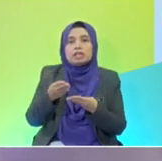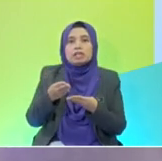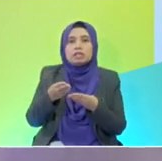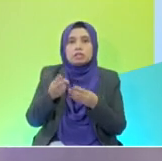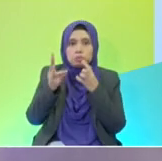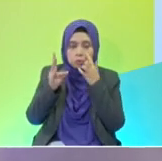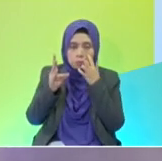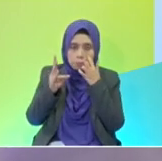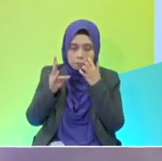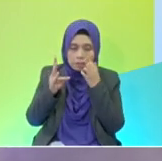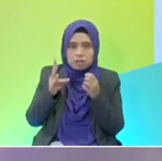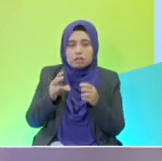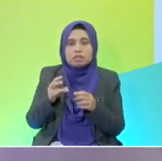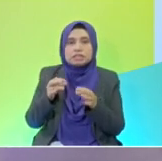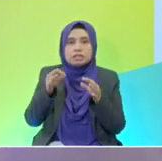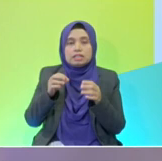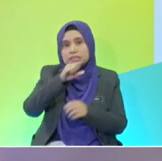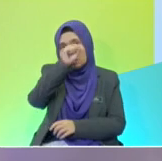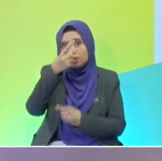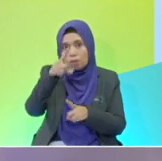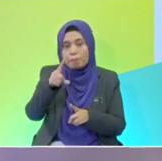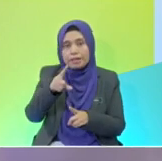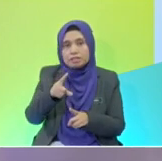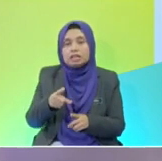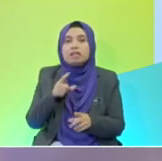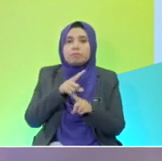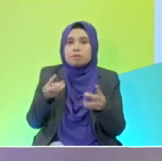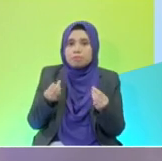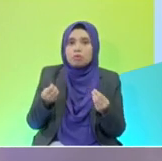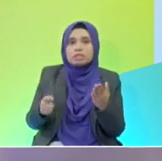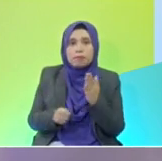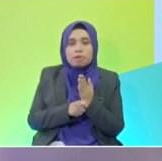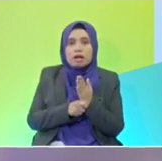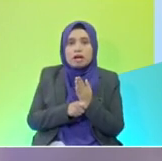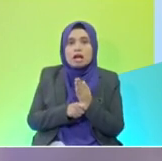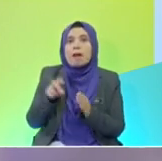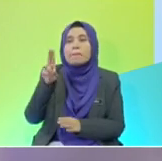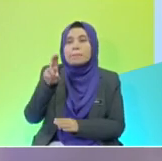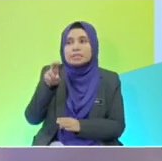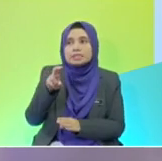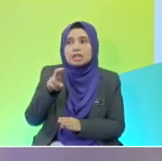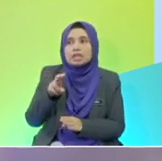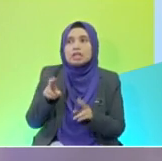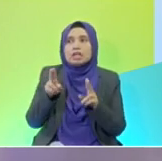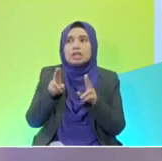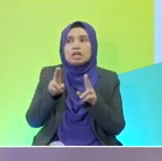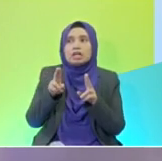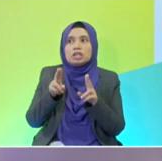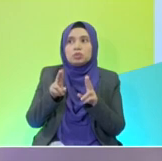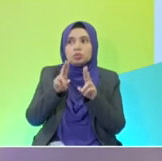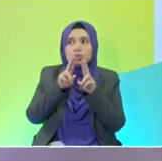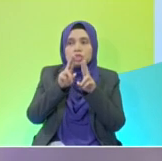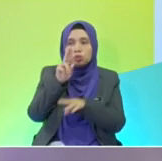sebenarnya belum habis lagi tapi saya tidak tambah lagi fakta dekat sini memasang semua 3 unit 2 dan juga melakukan